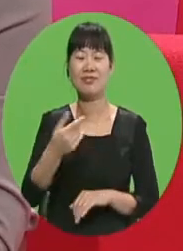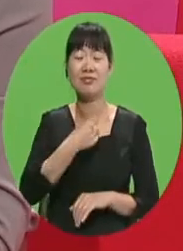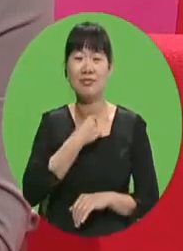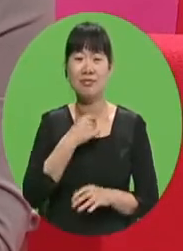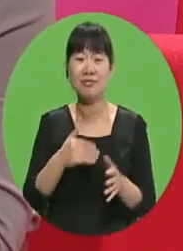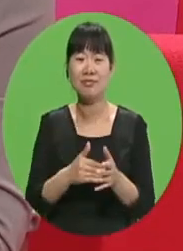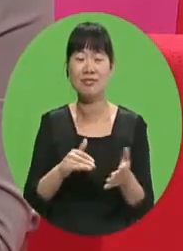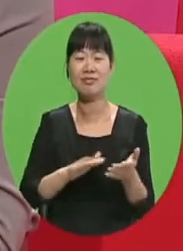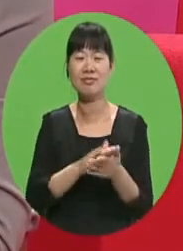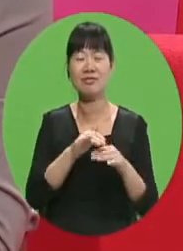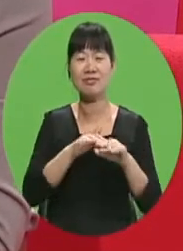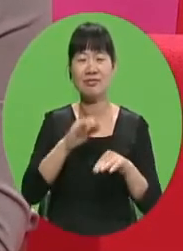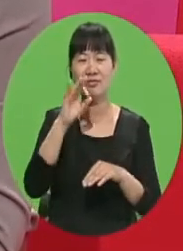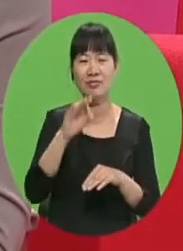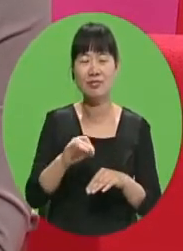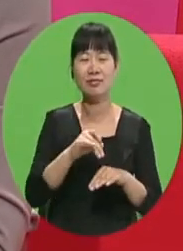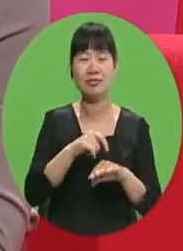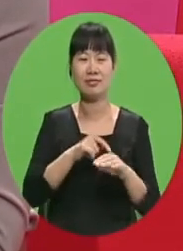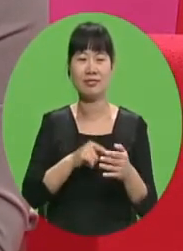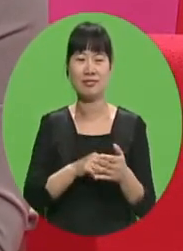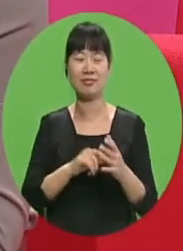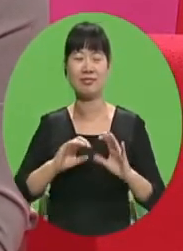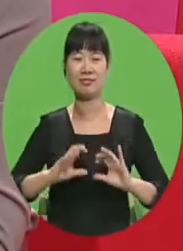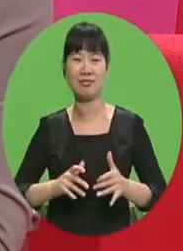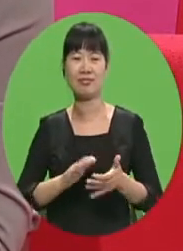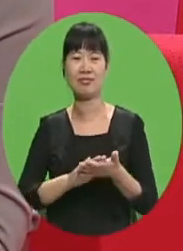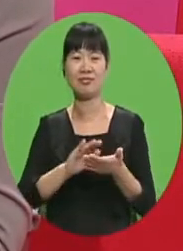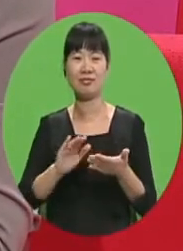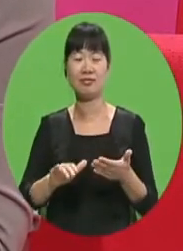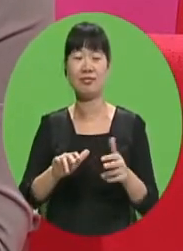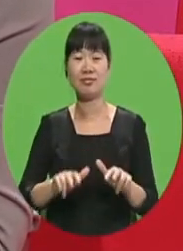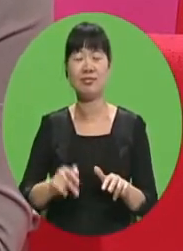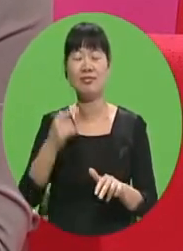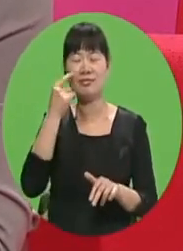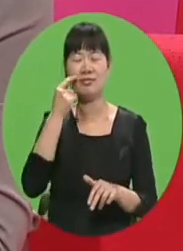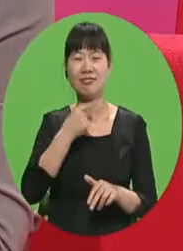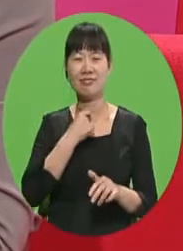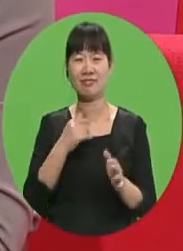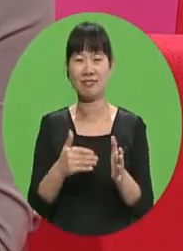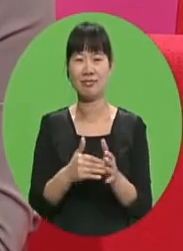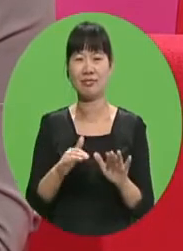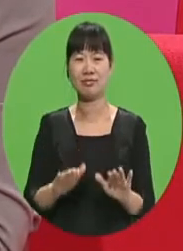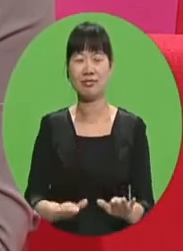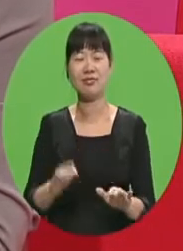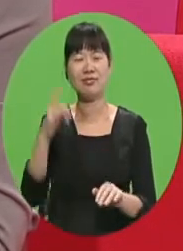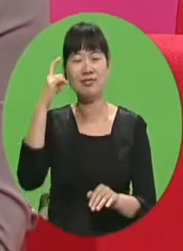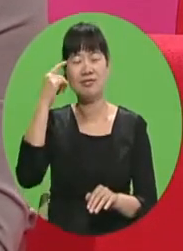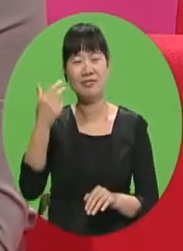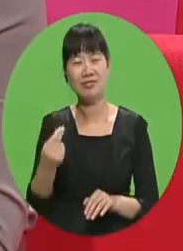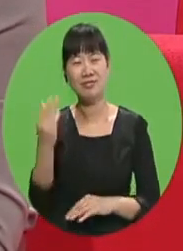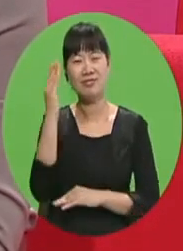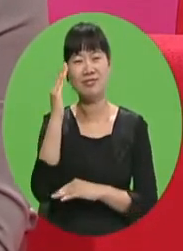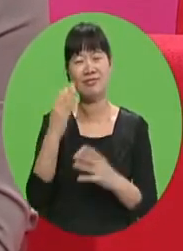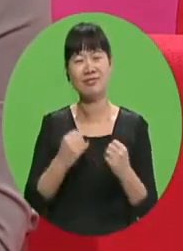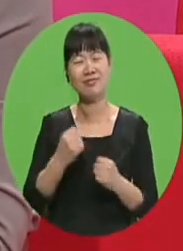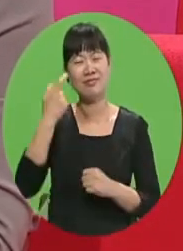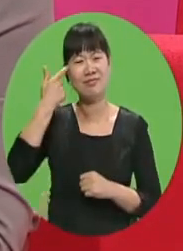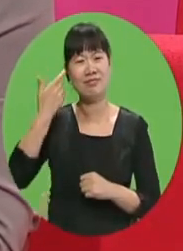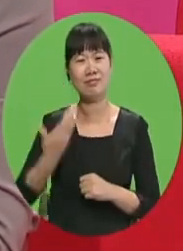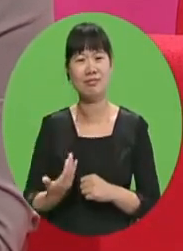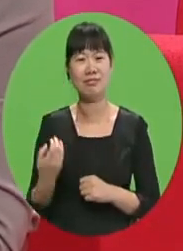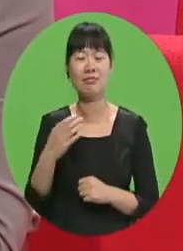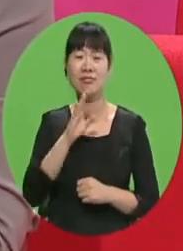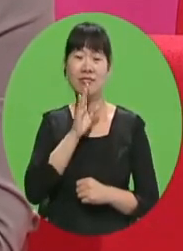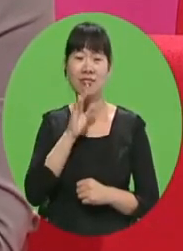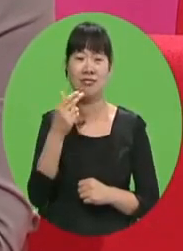그러니까 놀이로 풀어보는 아이의 심리 세계. 예, 이거 한번 좀 해보려고 그러거든요. 근데 왜 아이들은 그렇게 똥 이야기를 많이 할까요? 그리고 네.